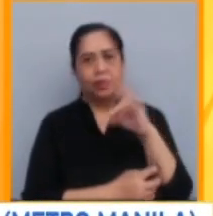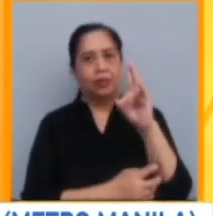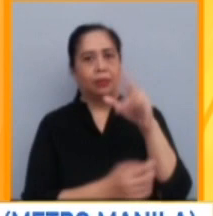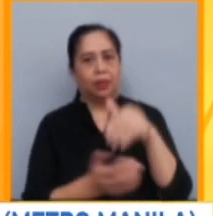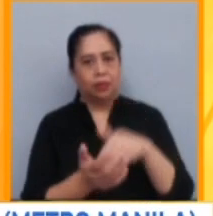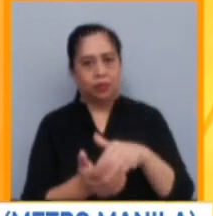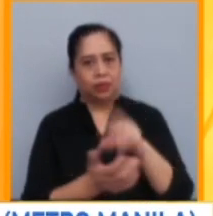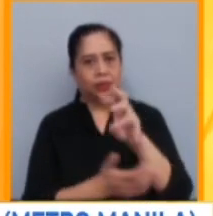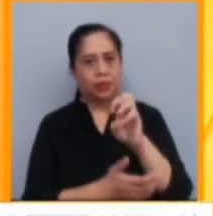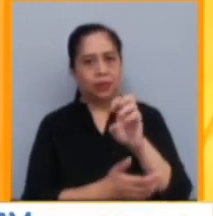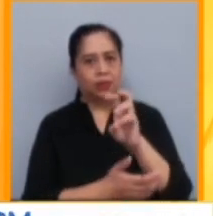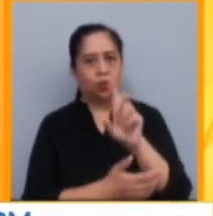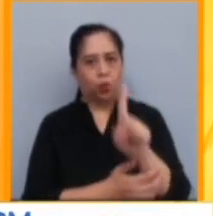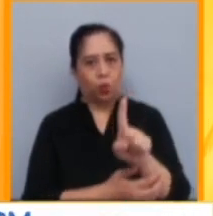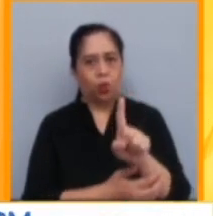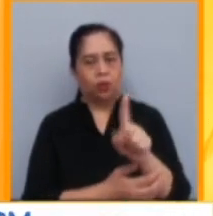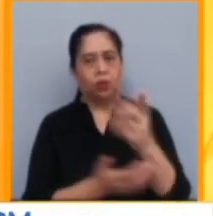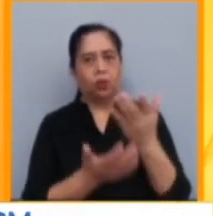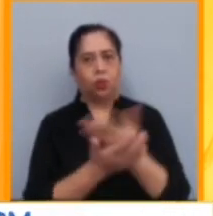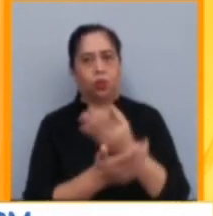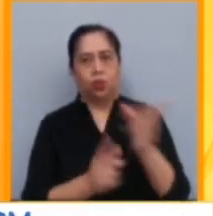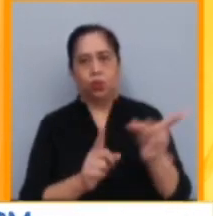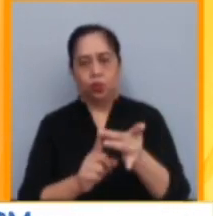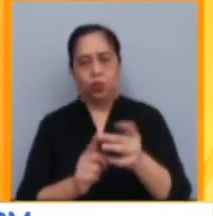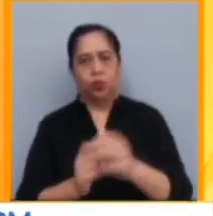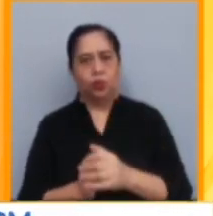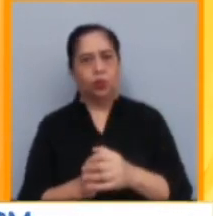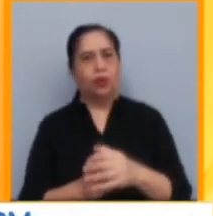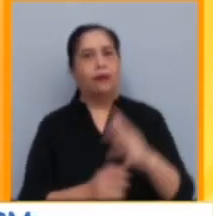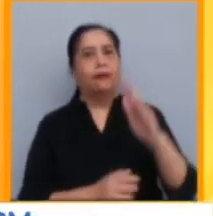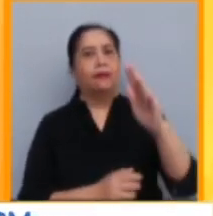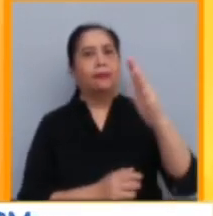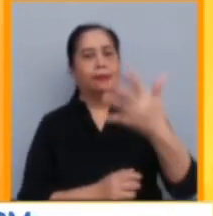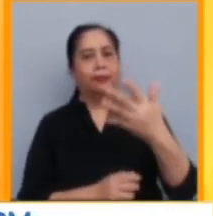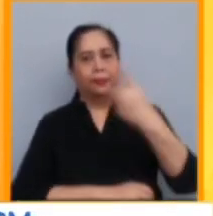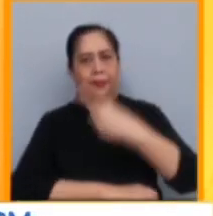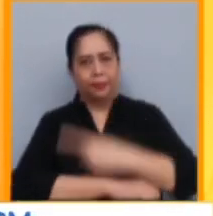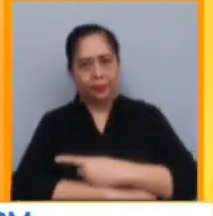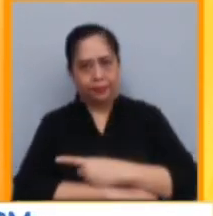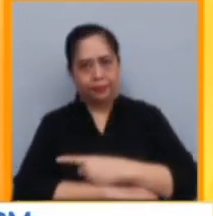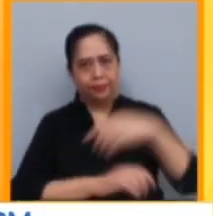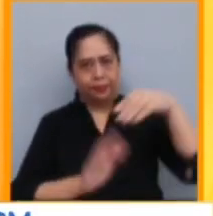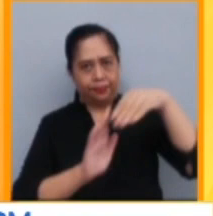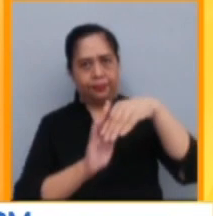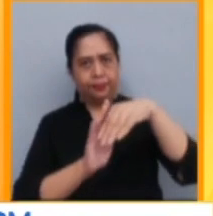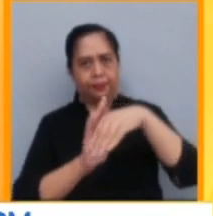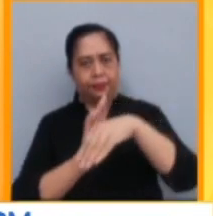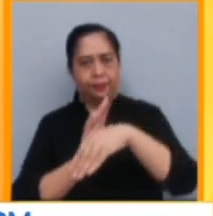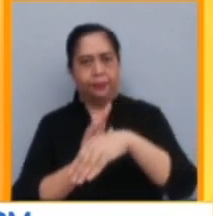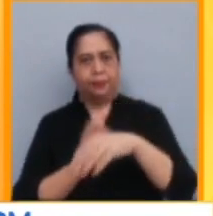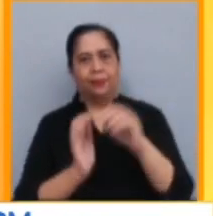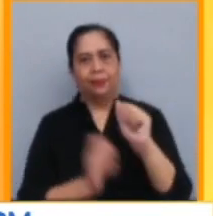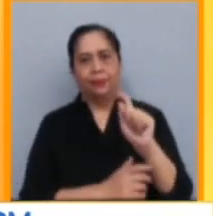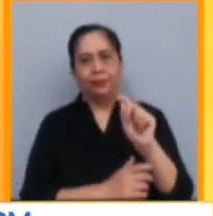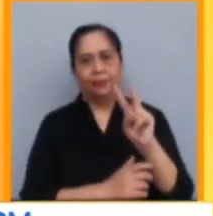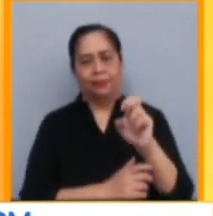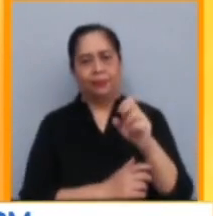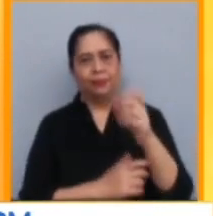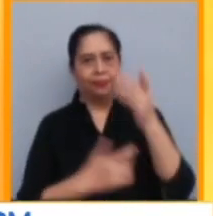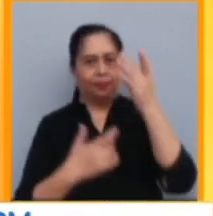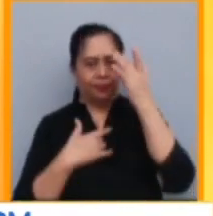7,661 ang mga bagong kaso. Ika-limang sunod na araw namang pababa ang mga aktibong kaso o nagpapagaling pa na